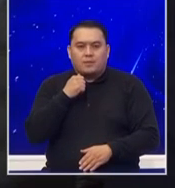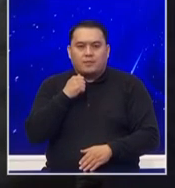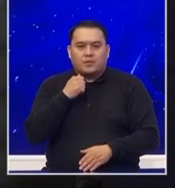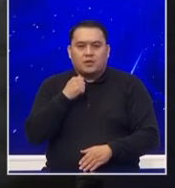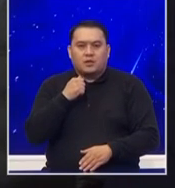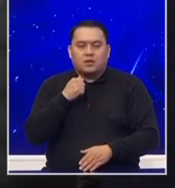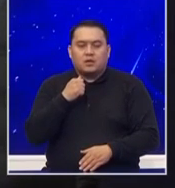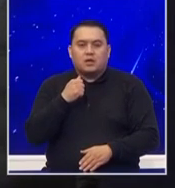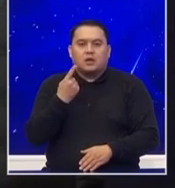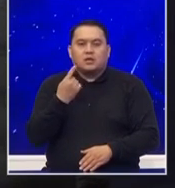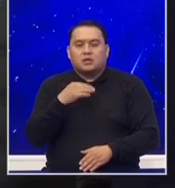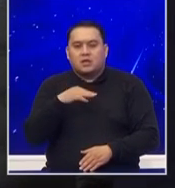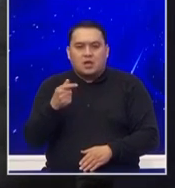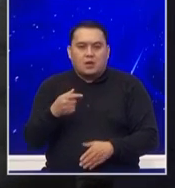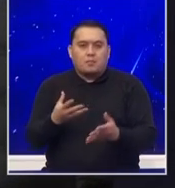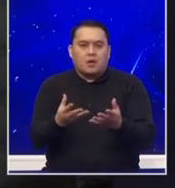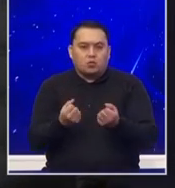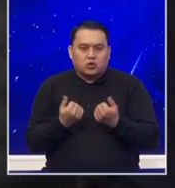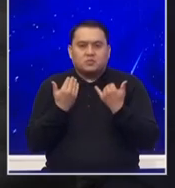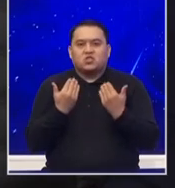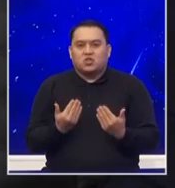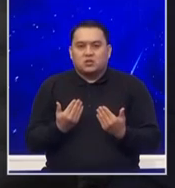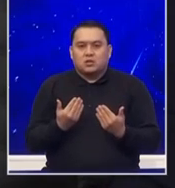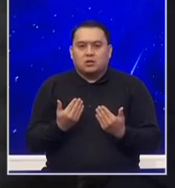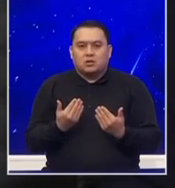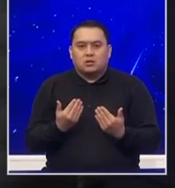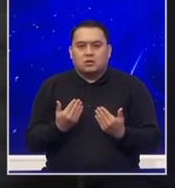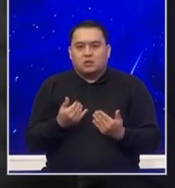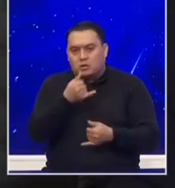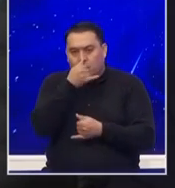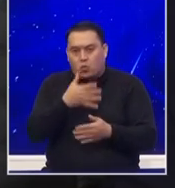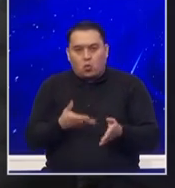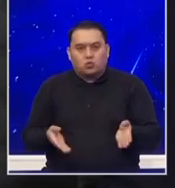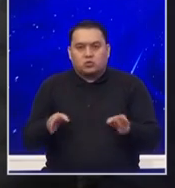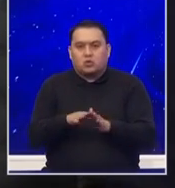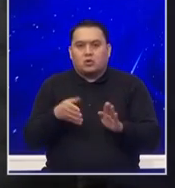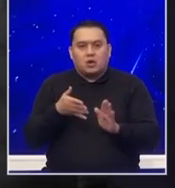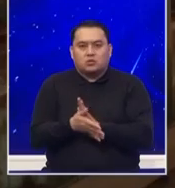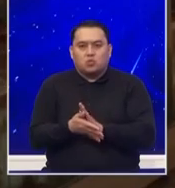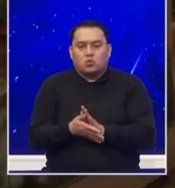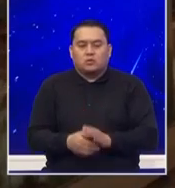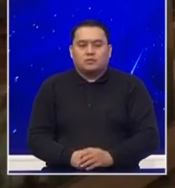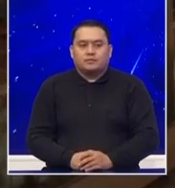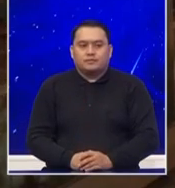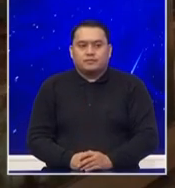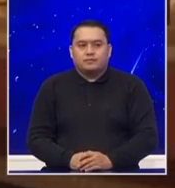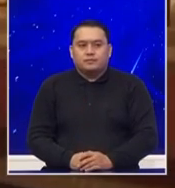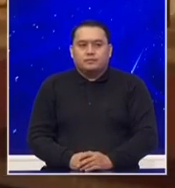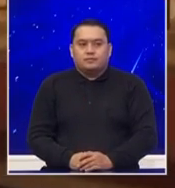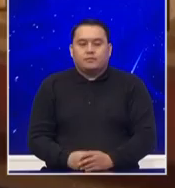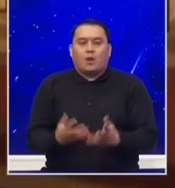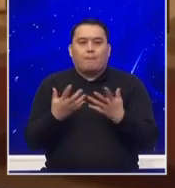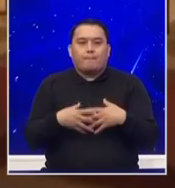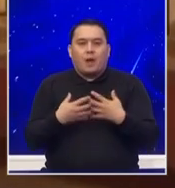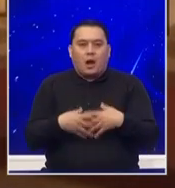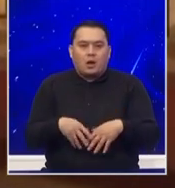1,5 тенге, которые вот мы получаем сейчас, они не покрывают там никакие расходы. Из 1,5 миллиона поголовья